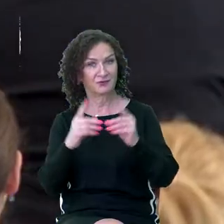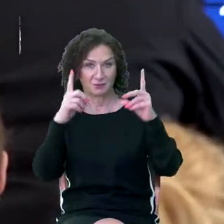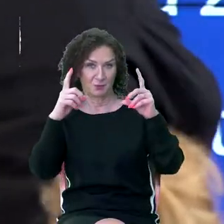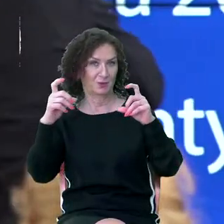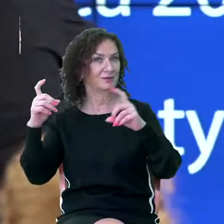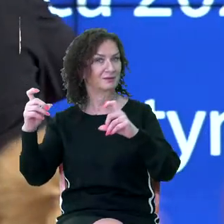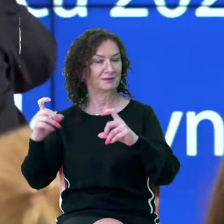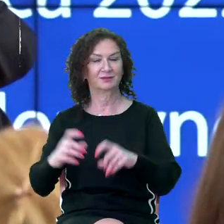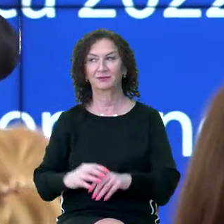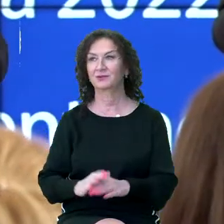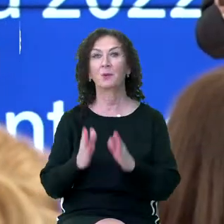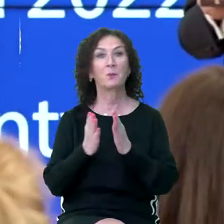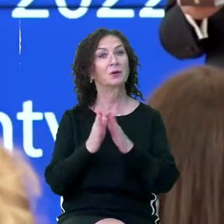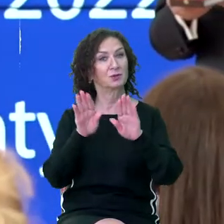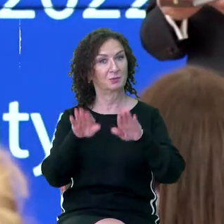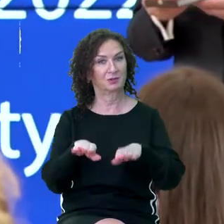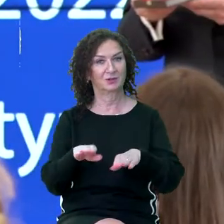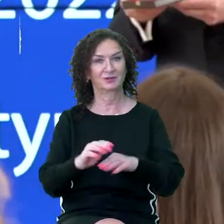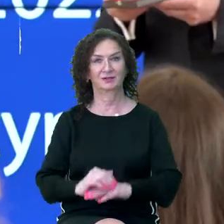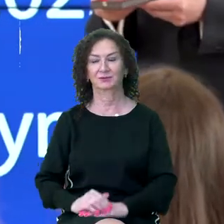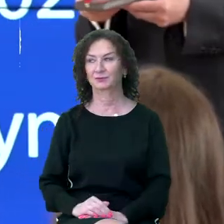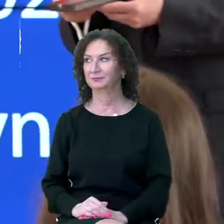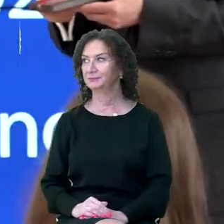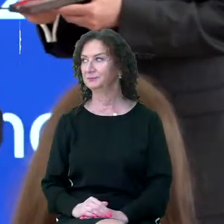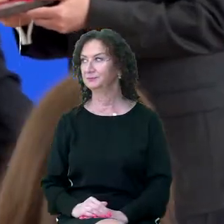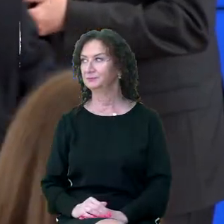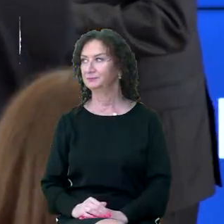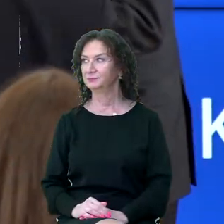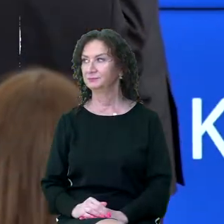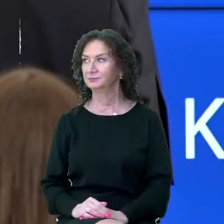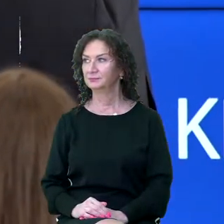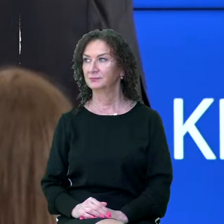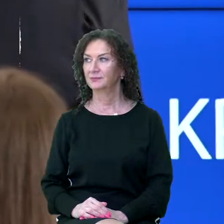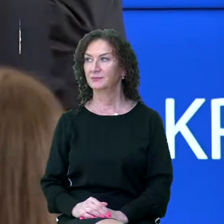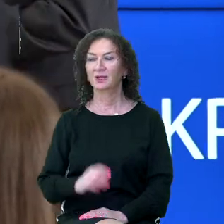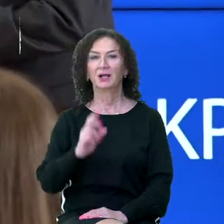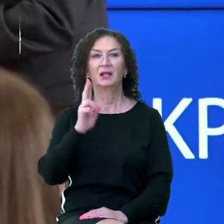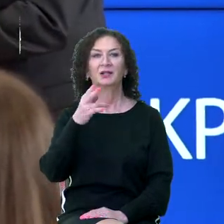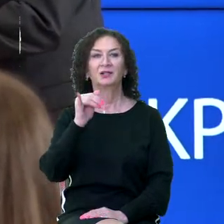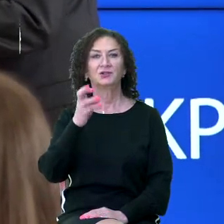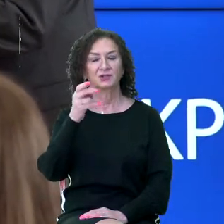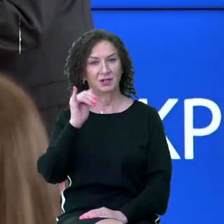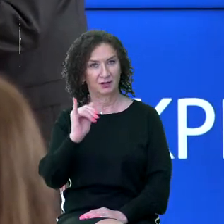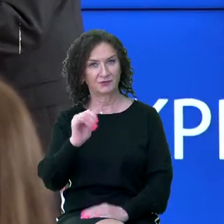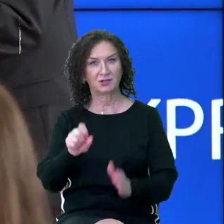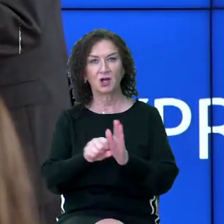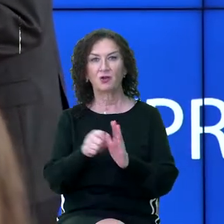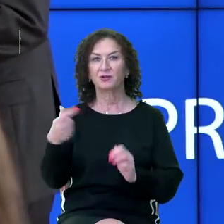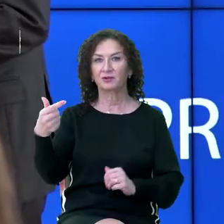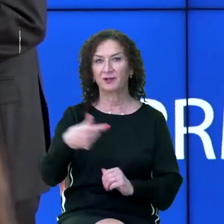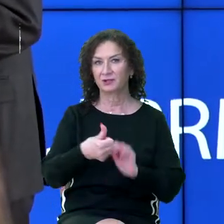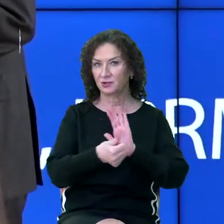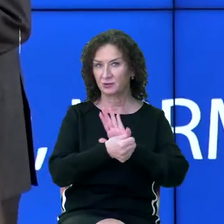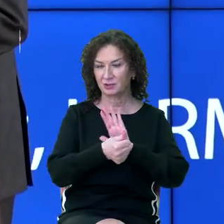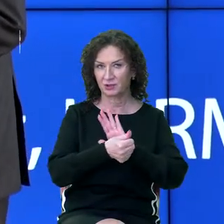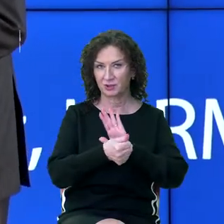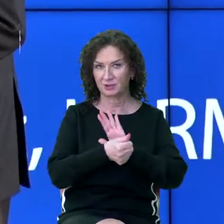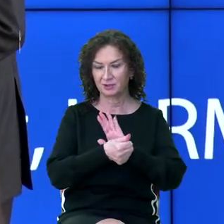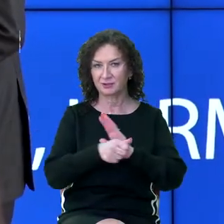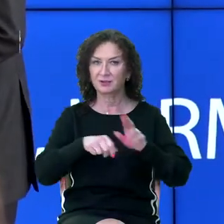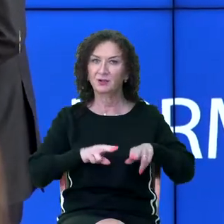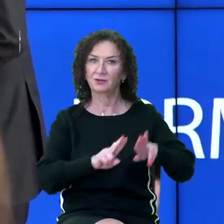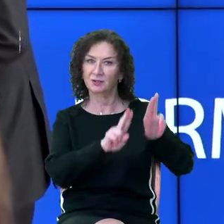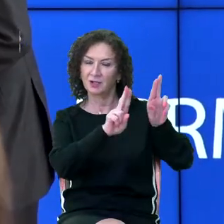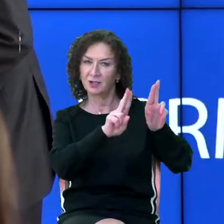o pozostanie. I pan profesor Marek Kisilowski, od 2016 roku członek Narodowej